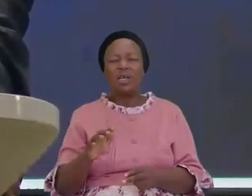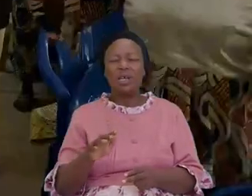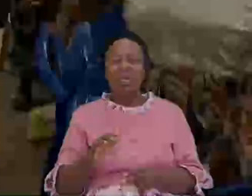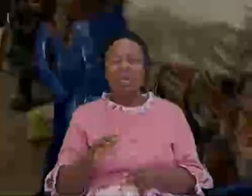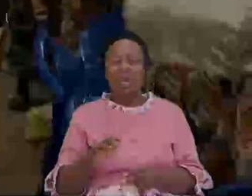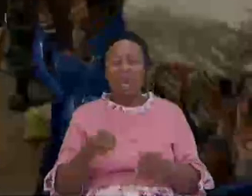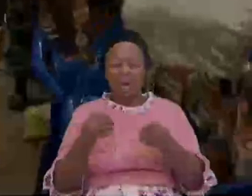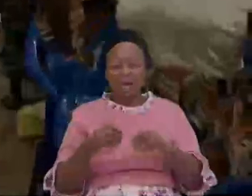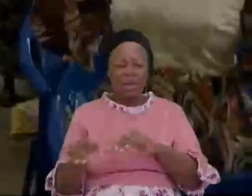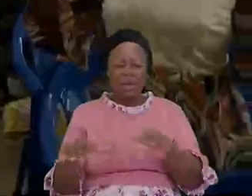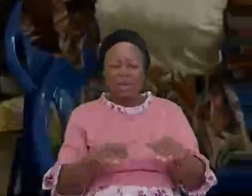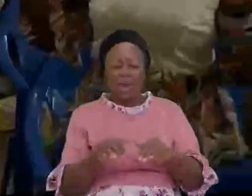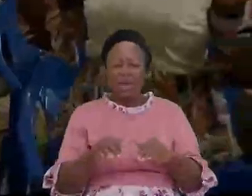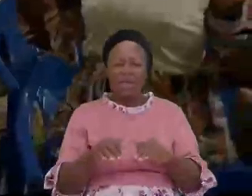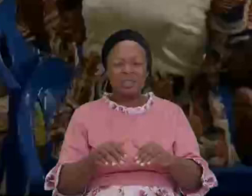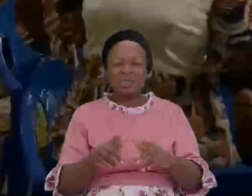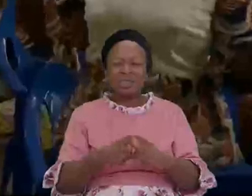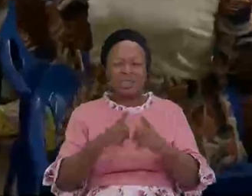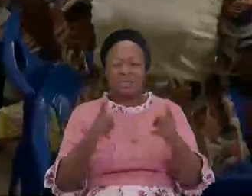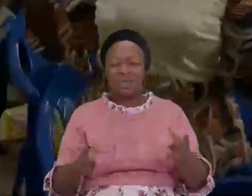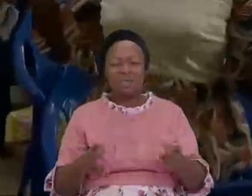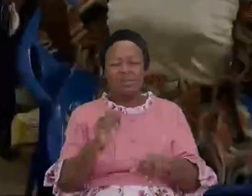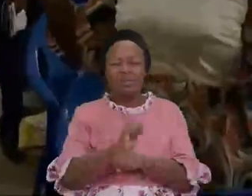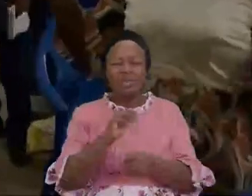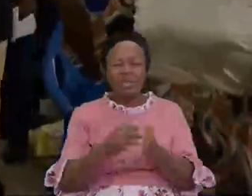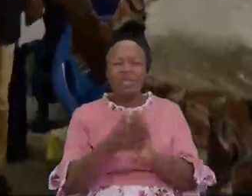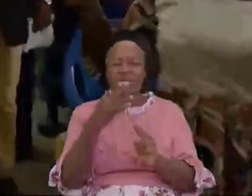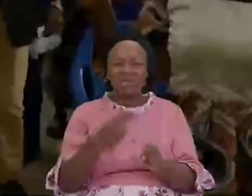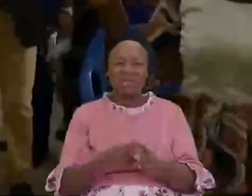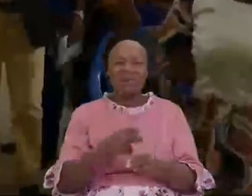Tu agiras de façon extraordinaire.